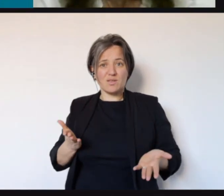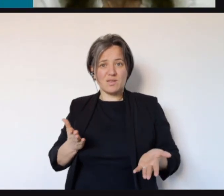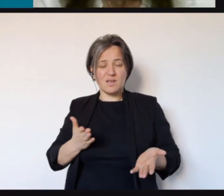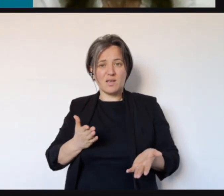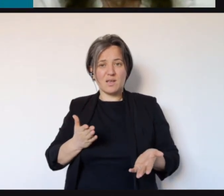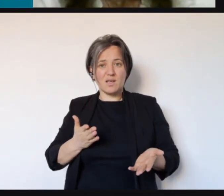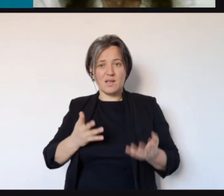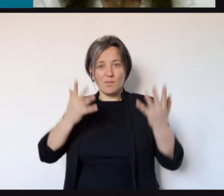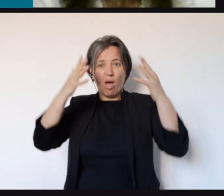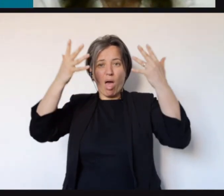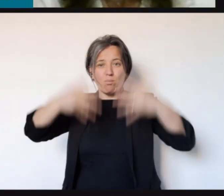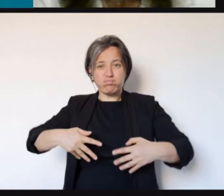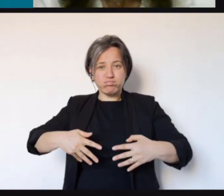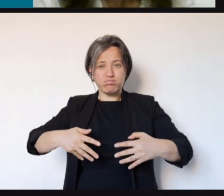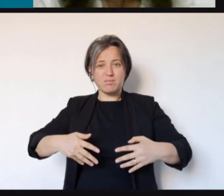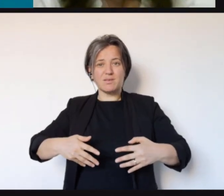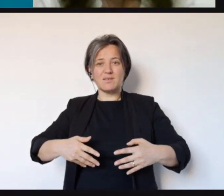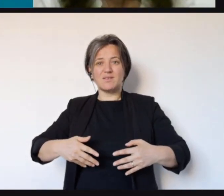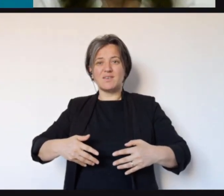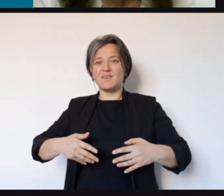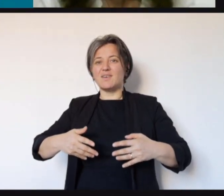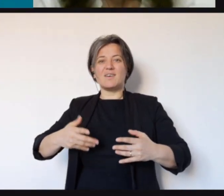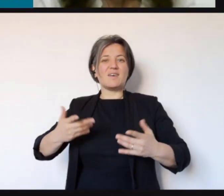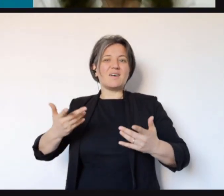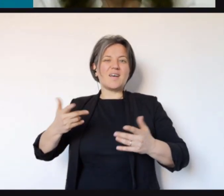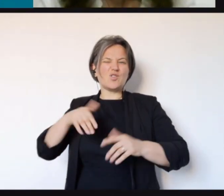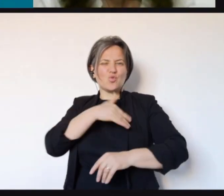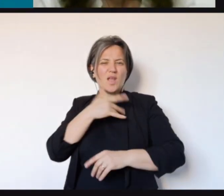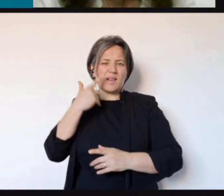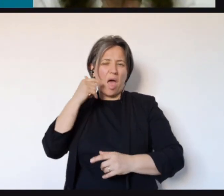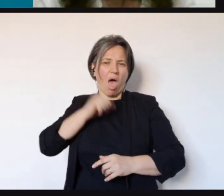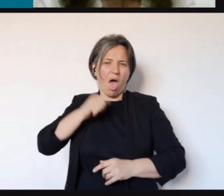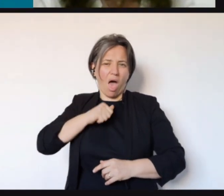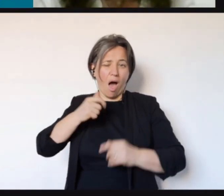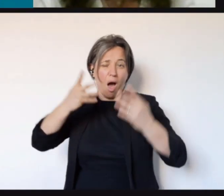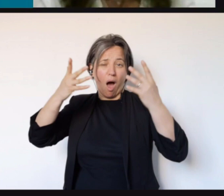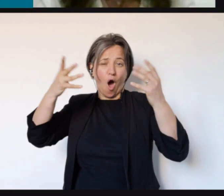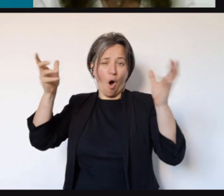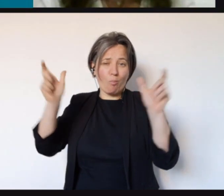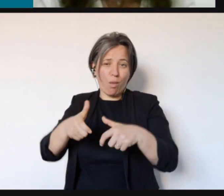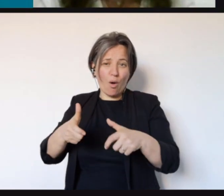studenti, che crashano per non essere interrogati,